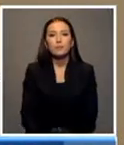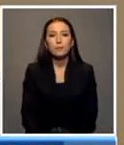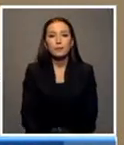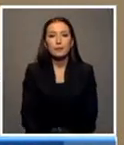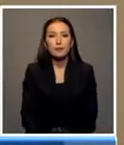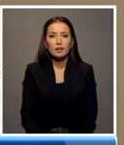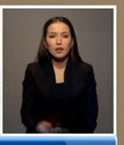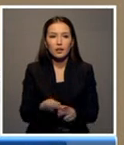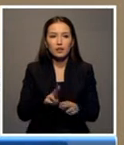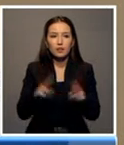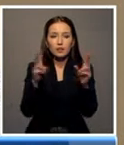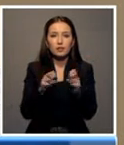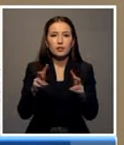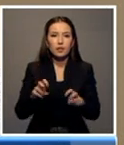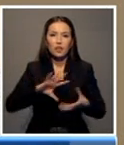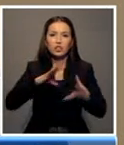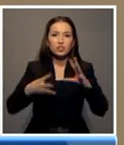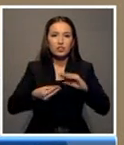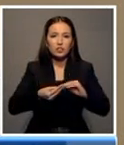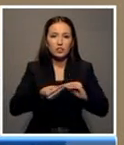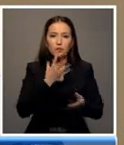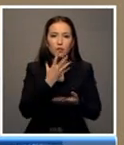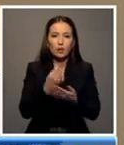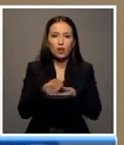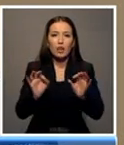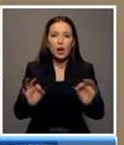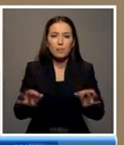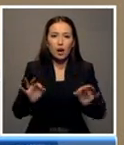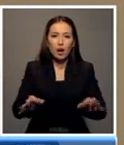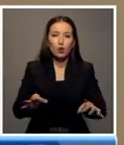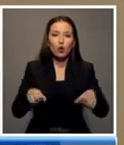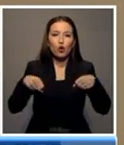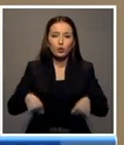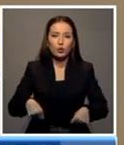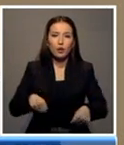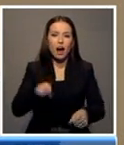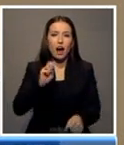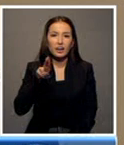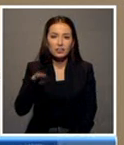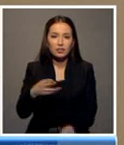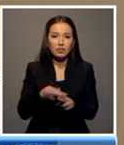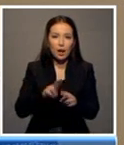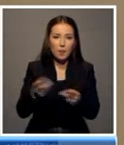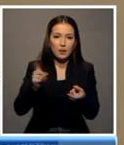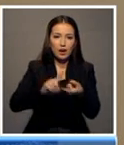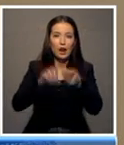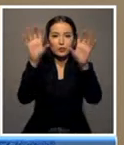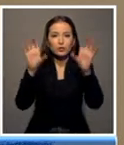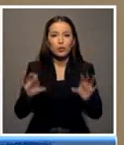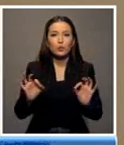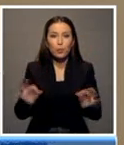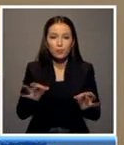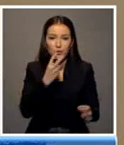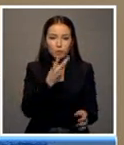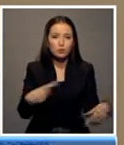талқылау нәтижесінде бірқатар байламдар жасалды. Бұл біріншіден нормативтік құқықтық актіге байланысты, екіншіден конституциялық норманың ұйымдастырылуына